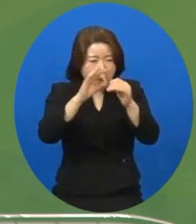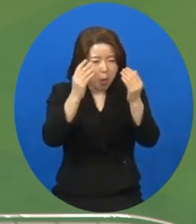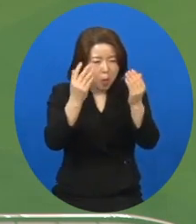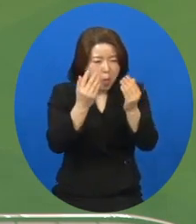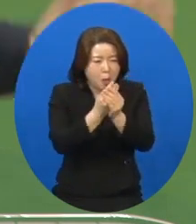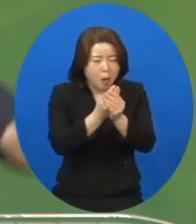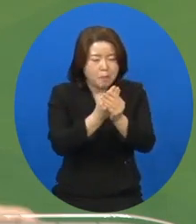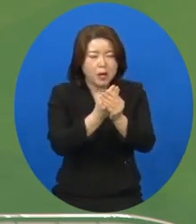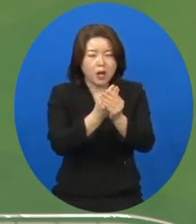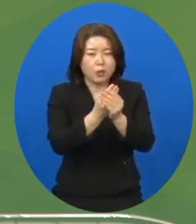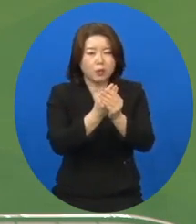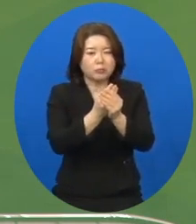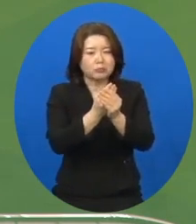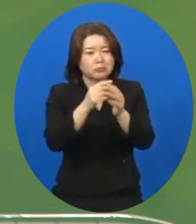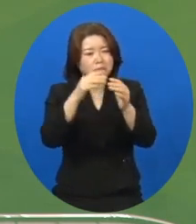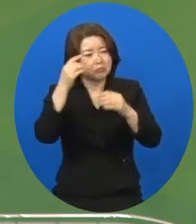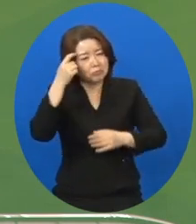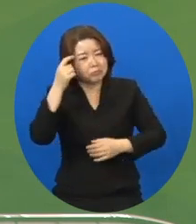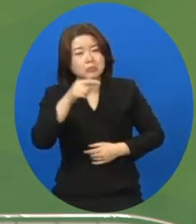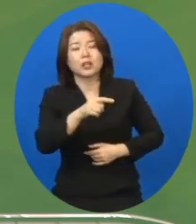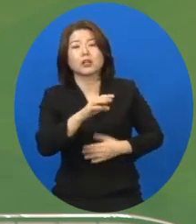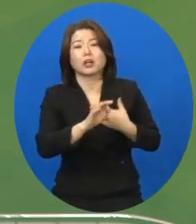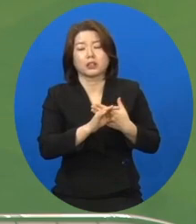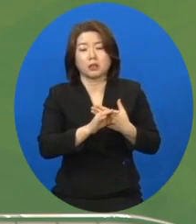씨 뿌릴 농부가 한 사람도 없어요.